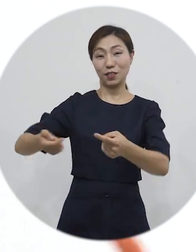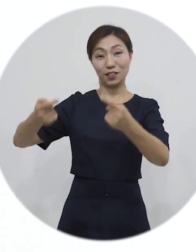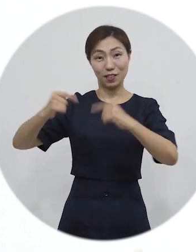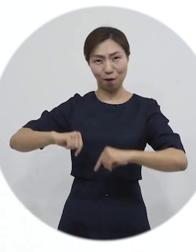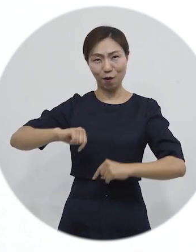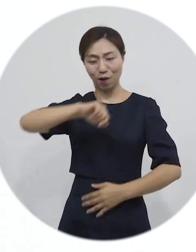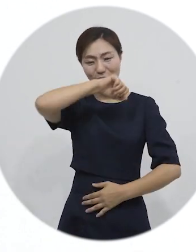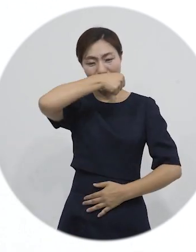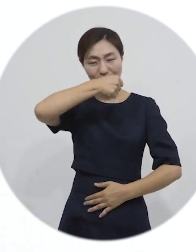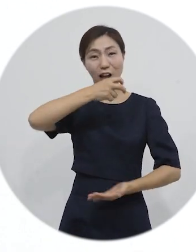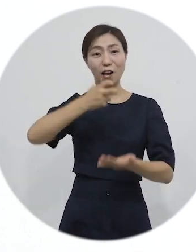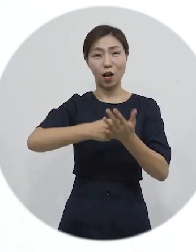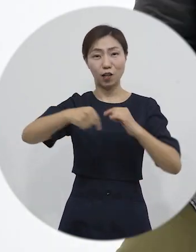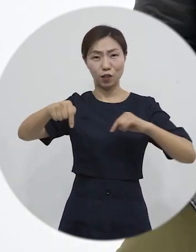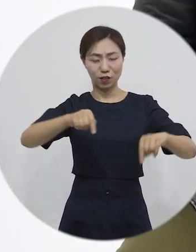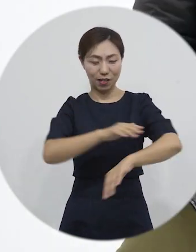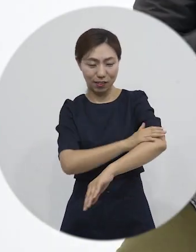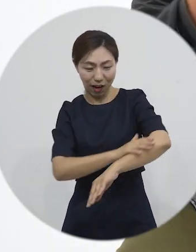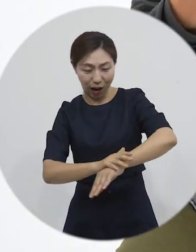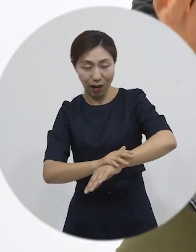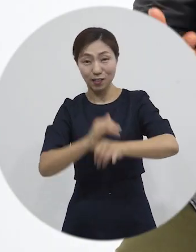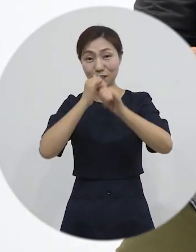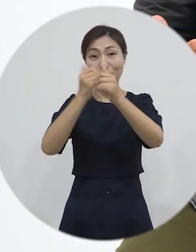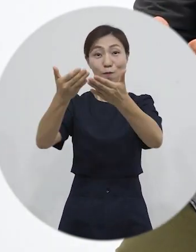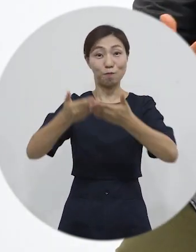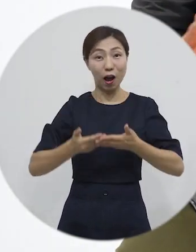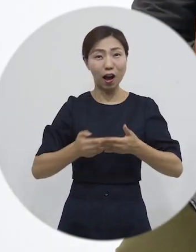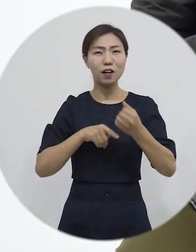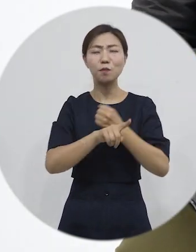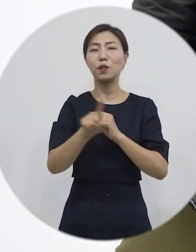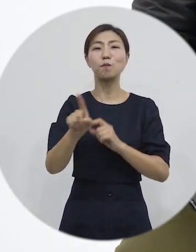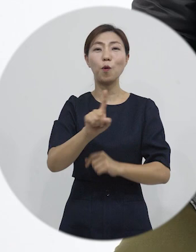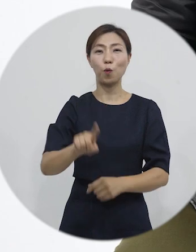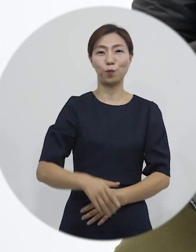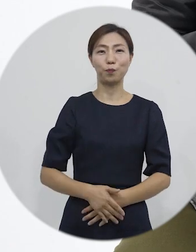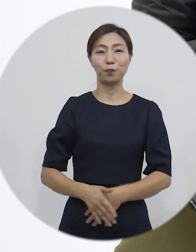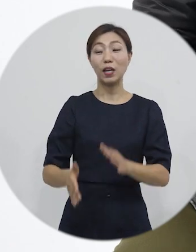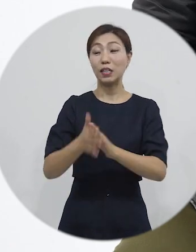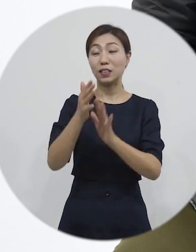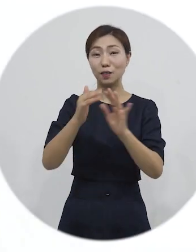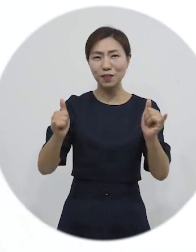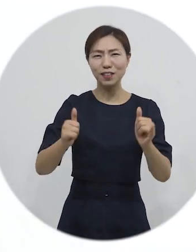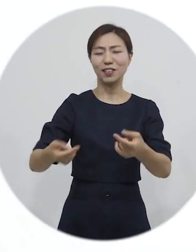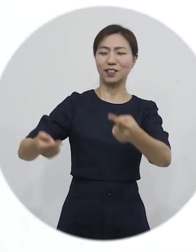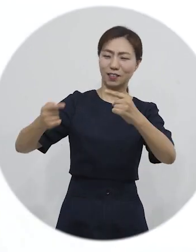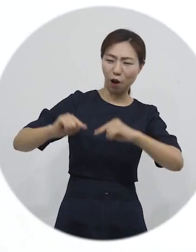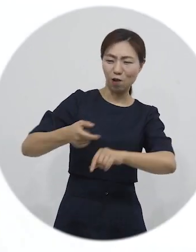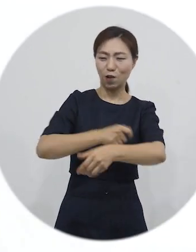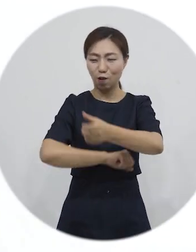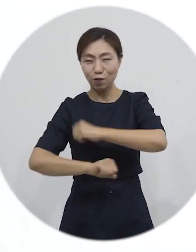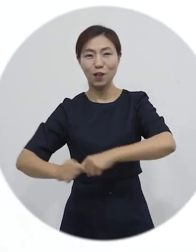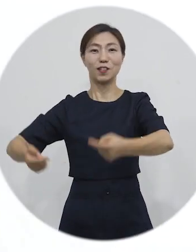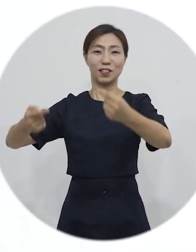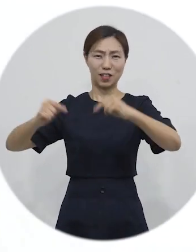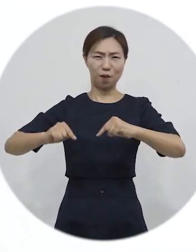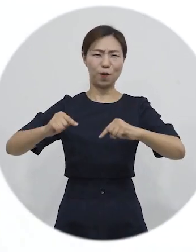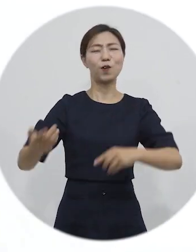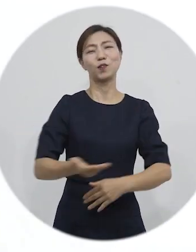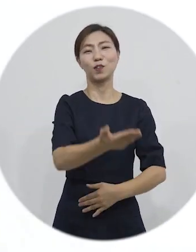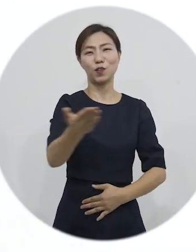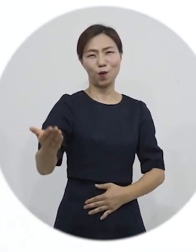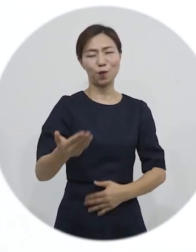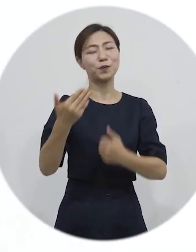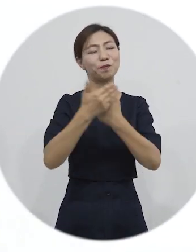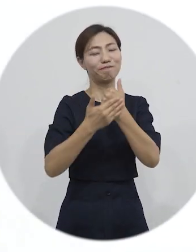많은 좋은 평가를 받았다라고 하는 건 여러분들과 같이 이 참여예산제를 소중히 여기고 또 적극적으로 참여하시는 분들이